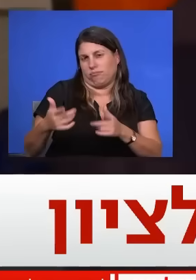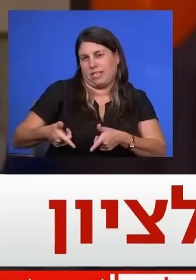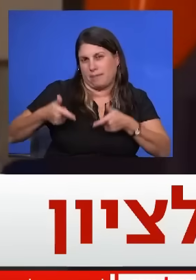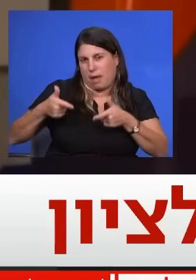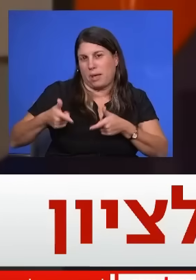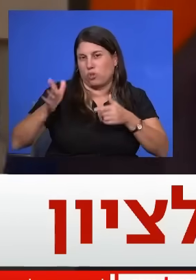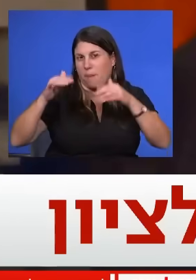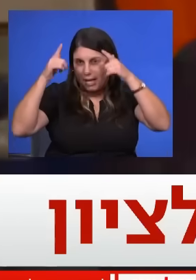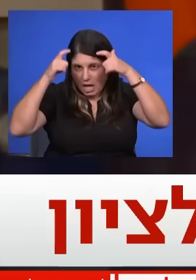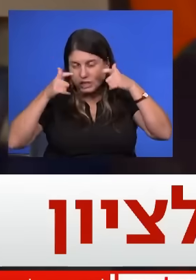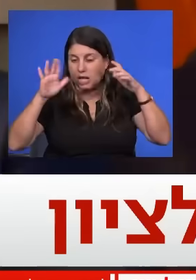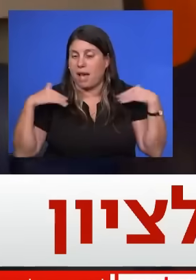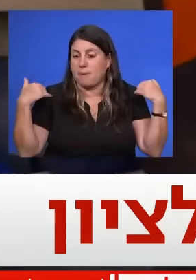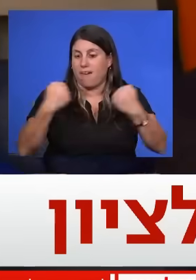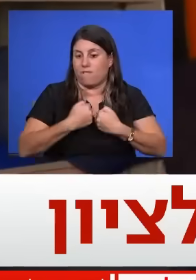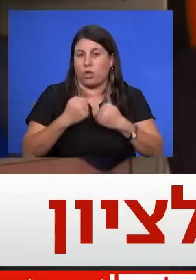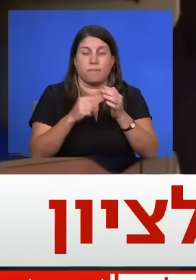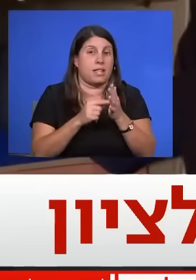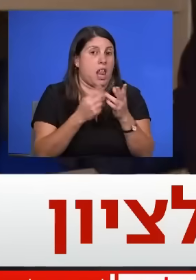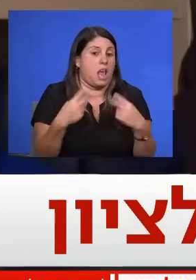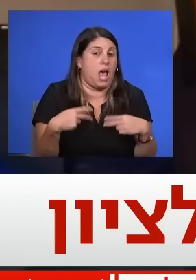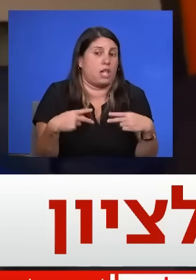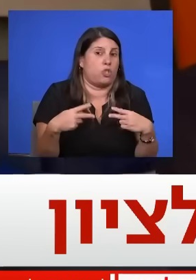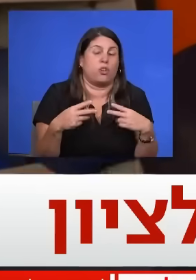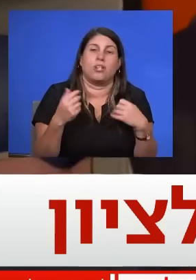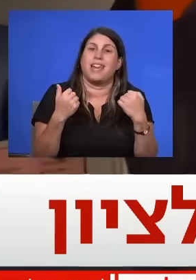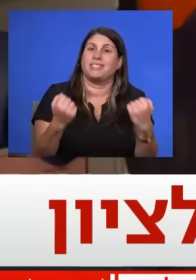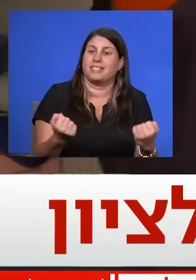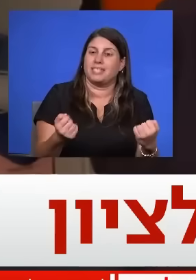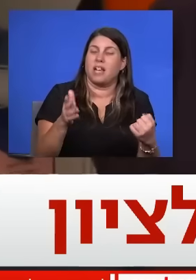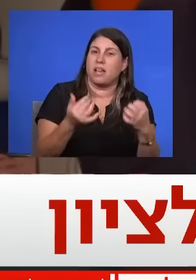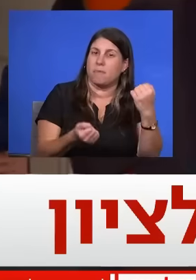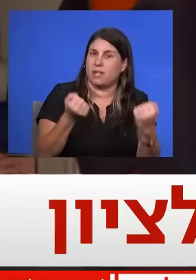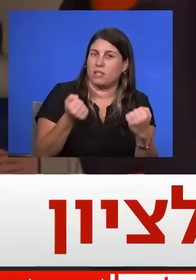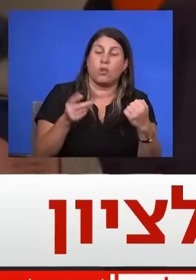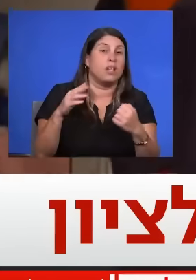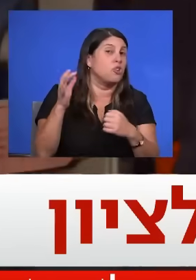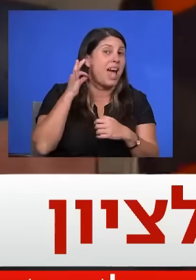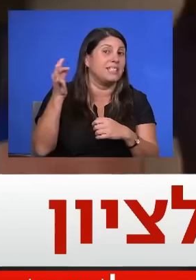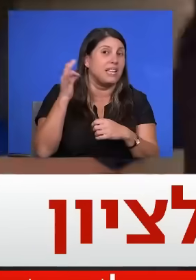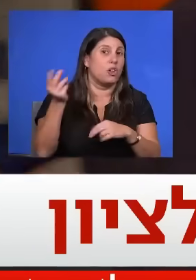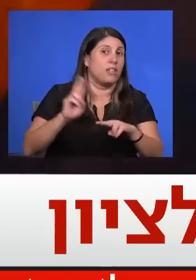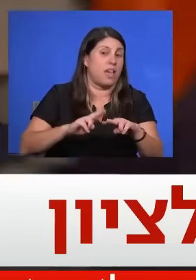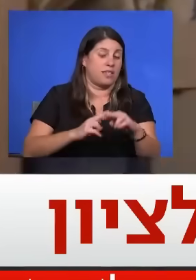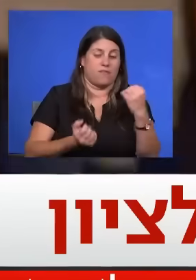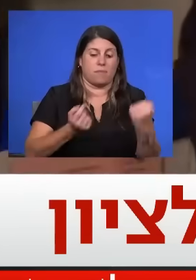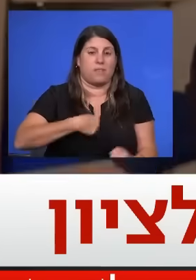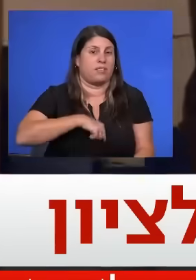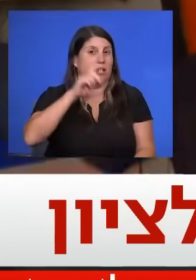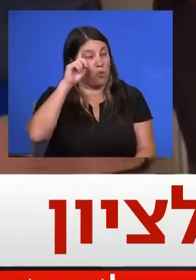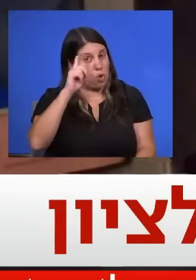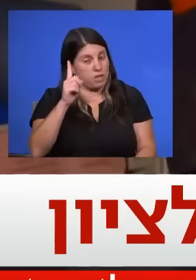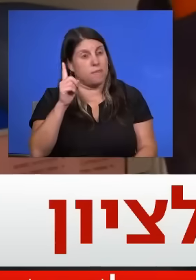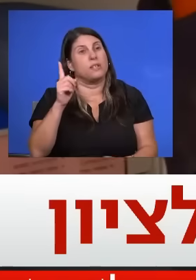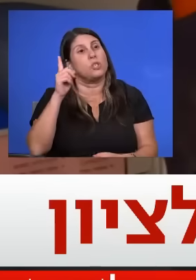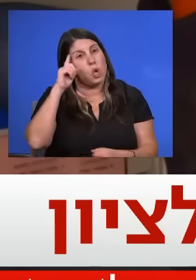כי החשש הוא כמובן, נגיד, בנסיעת בדרך כלל, גם באות עוד הזקות אחרי, וברכב אנחנו יודעים, ובחוץ עד כמה זה